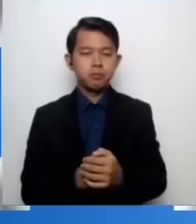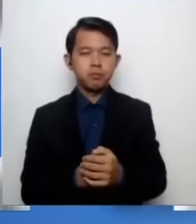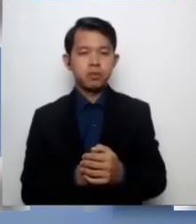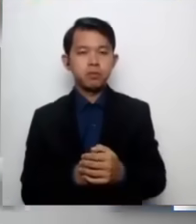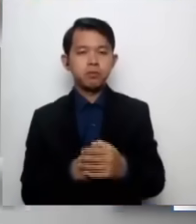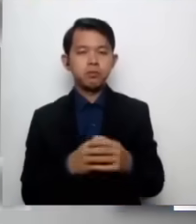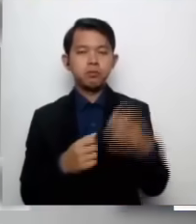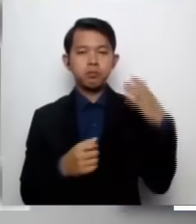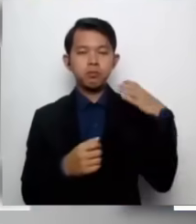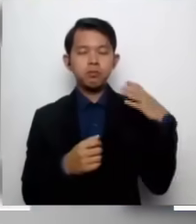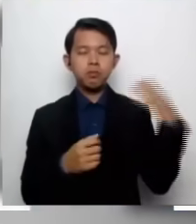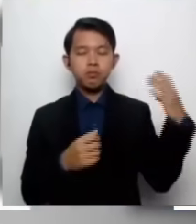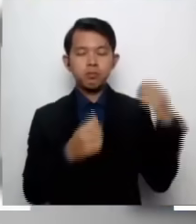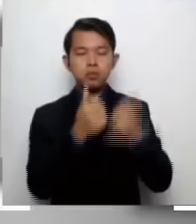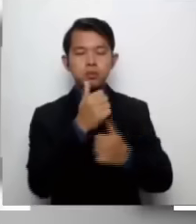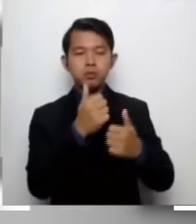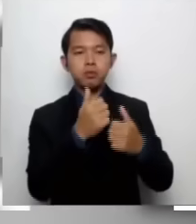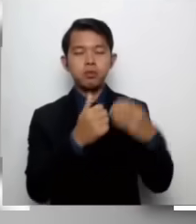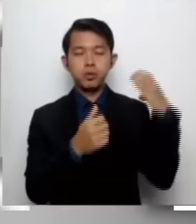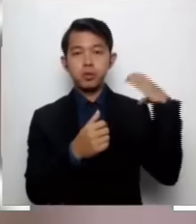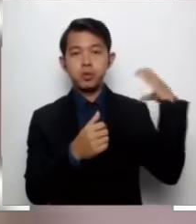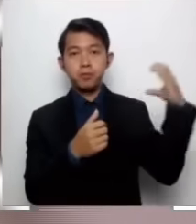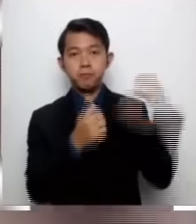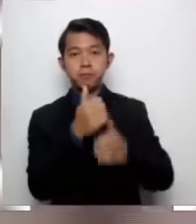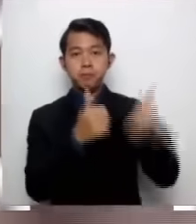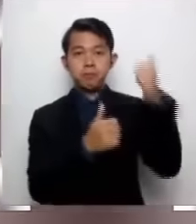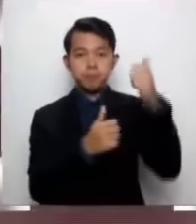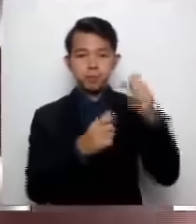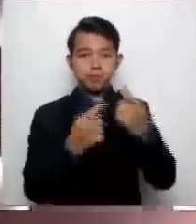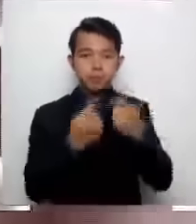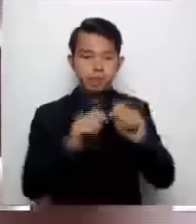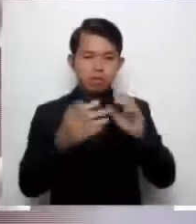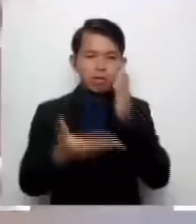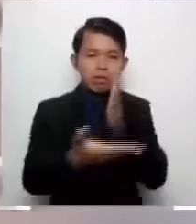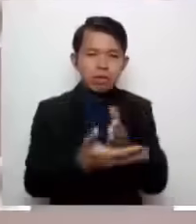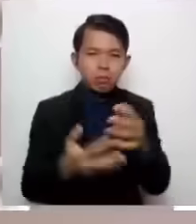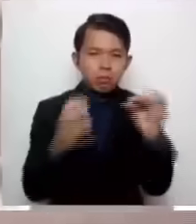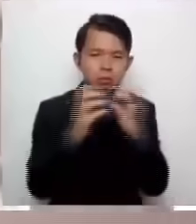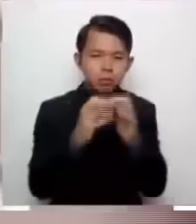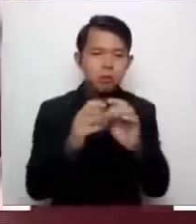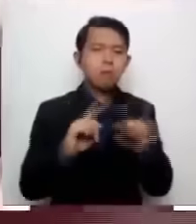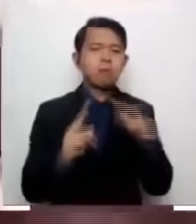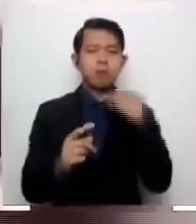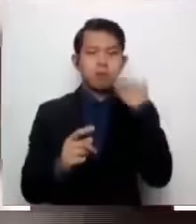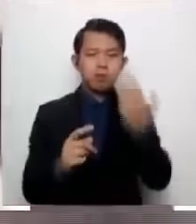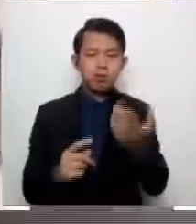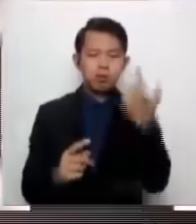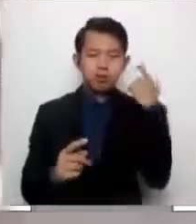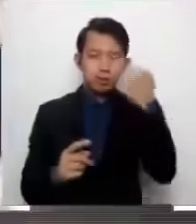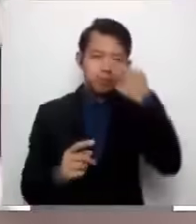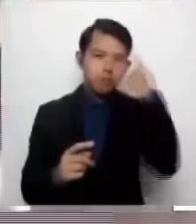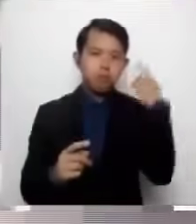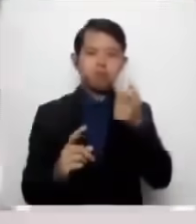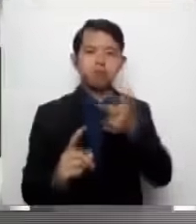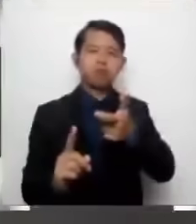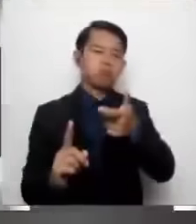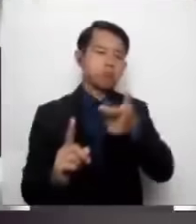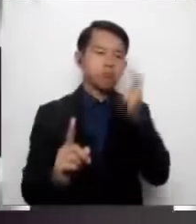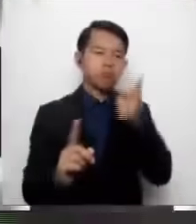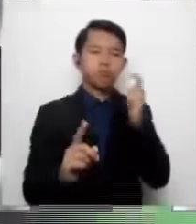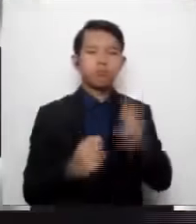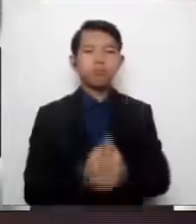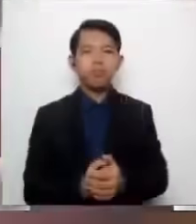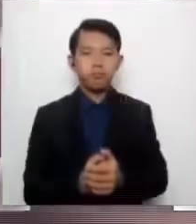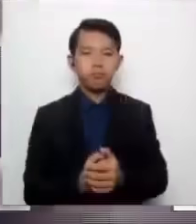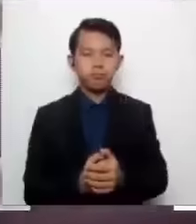pintor pero nasawi siya sa pamamaril sugatan din si Martinez magkalaban sa pagkabanga chairperson ng asawa